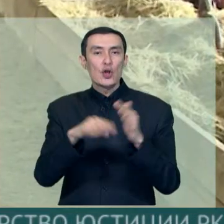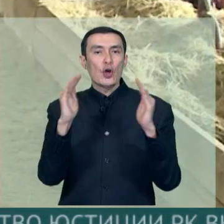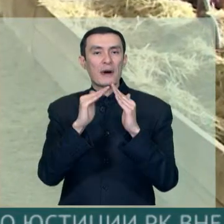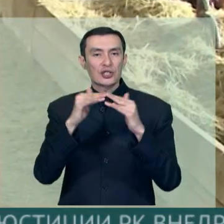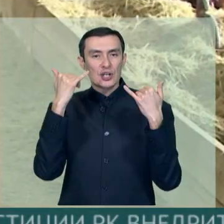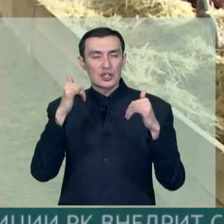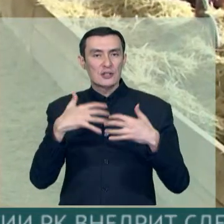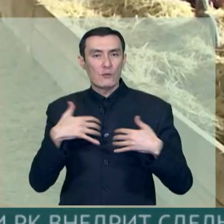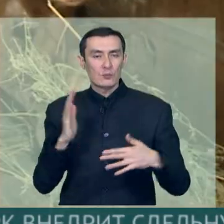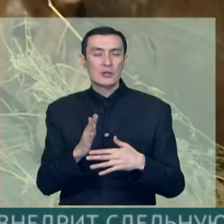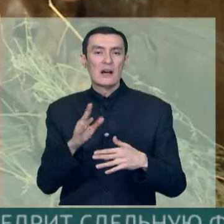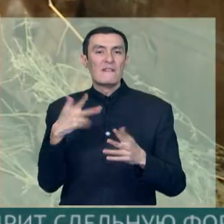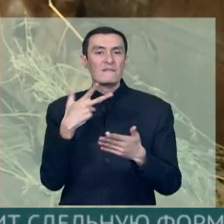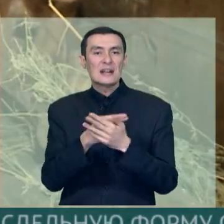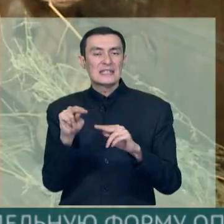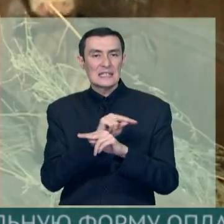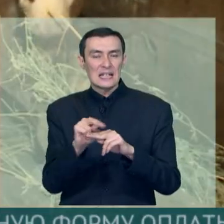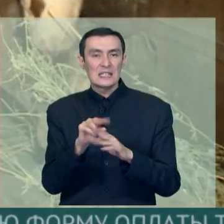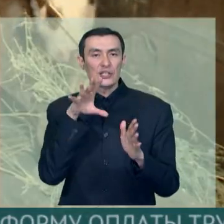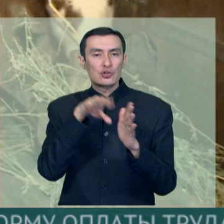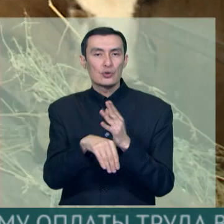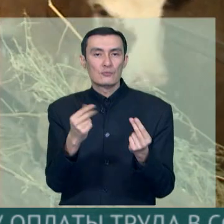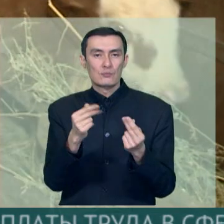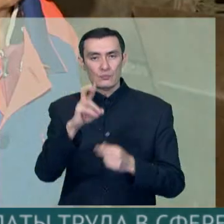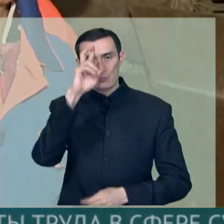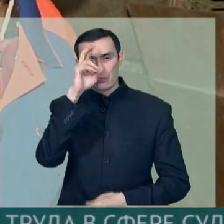животных, вакцинация будет проведена за счет бюджета.